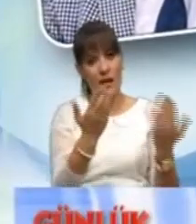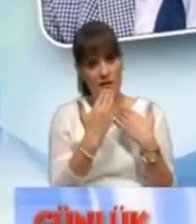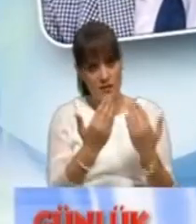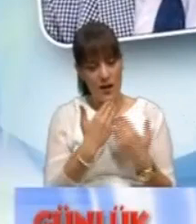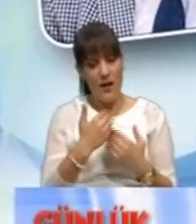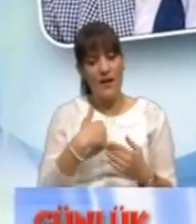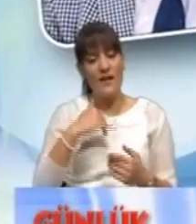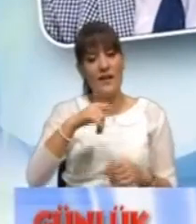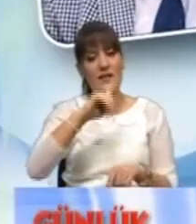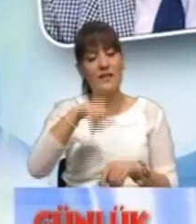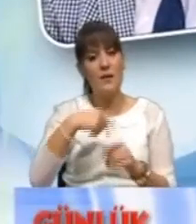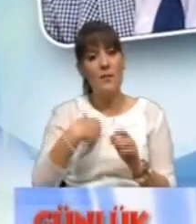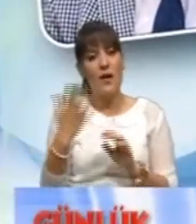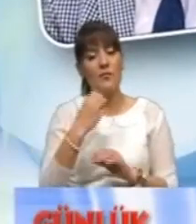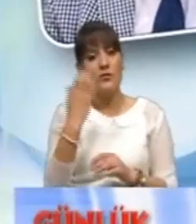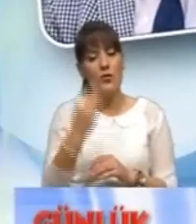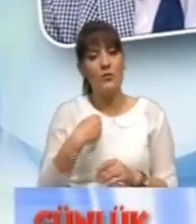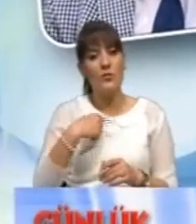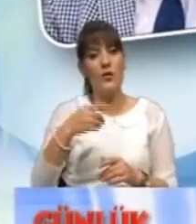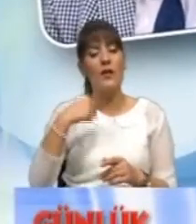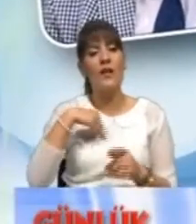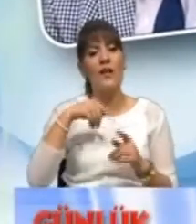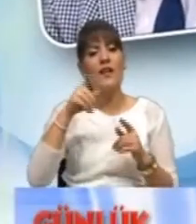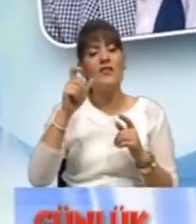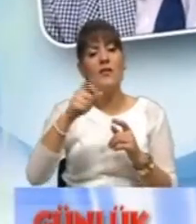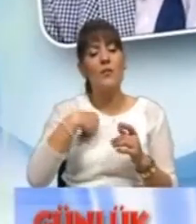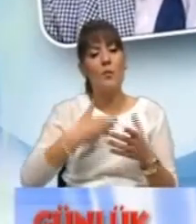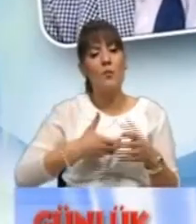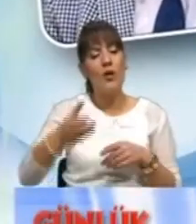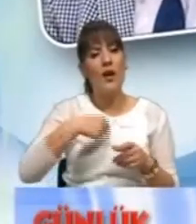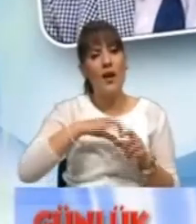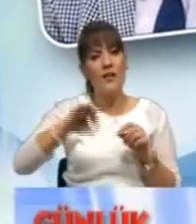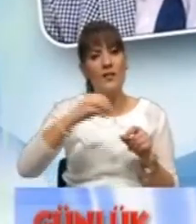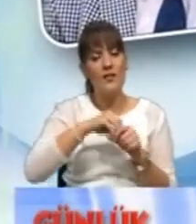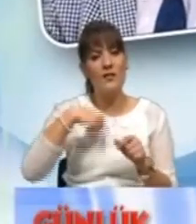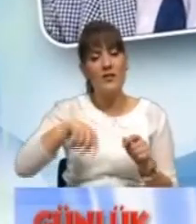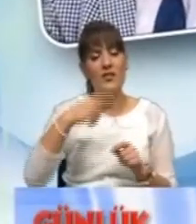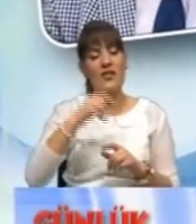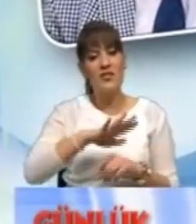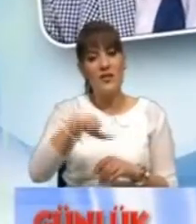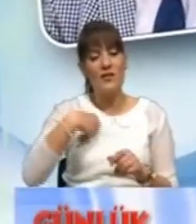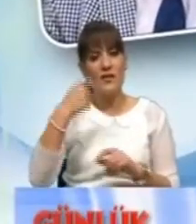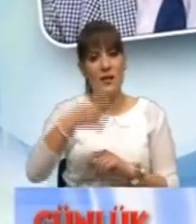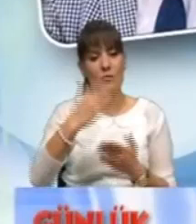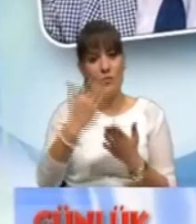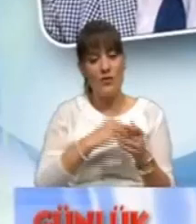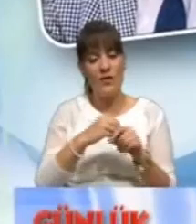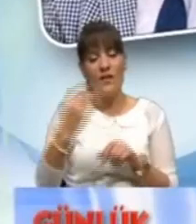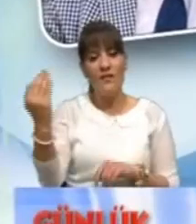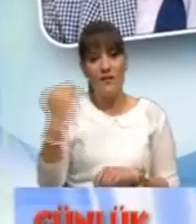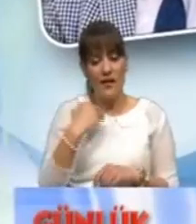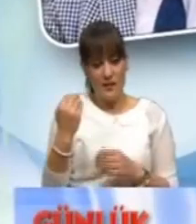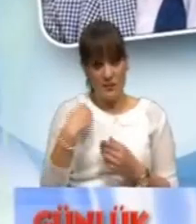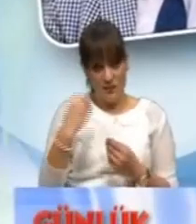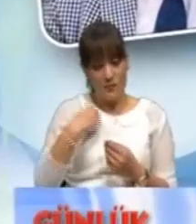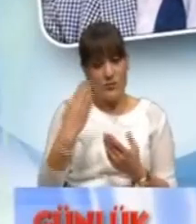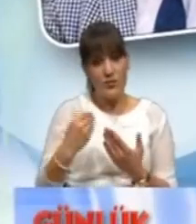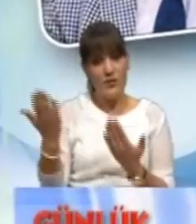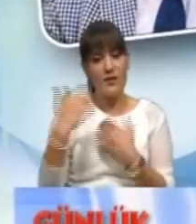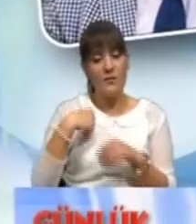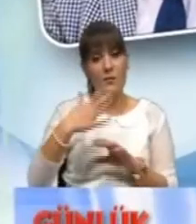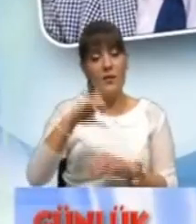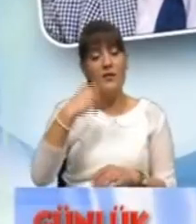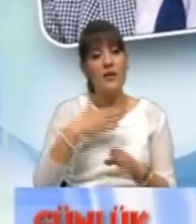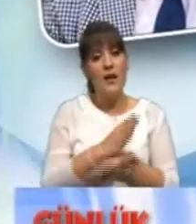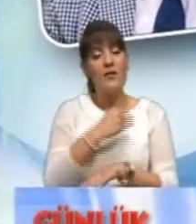destekleriyle ve yakın zamanda almış olduğumuz Bakü-Tiflis-Ceyhan Boru Hattı'nın çevresel yatırım programının vermiş olduğu destekle merkezimiz